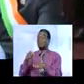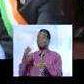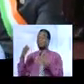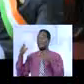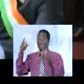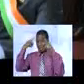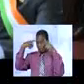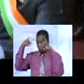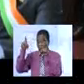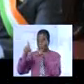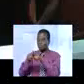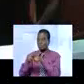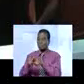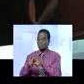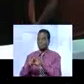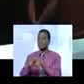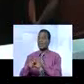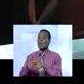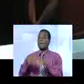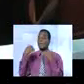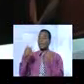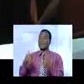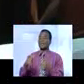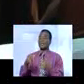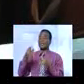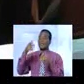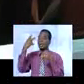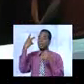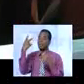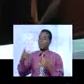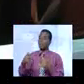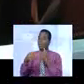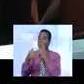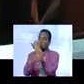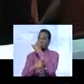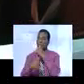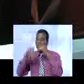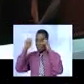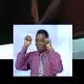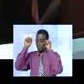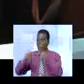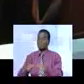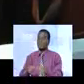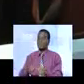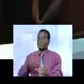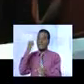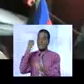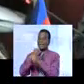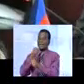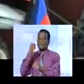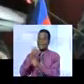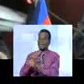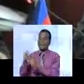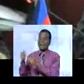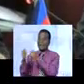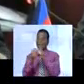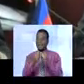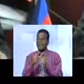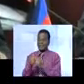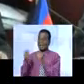Cambodge pourront désormais échanger les stratégies appropriées au bon fonctionnement de leurs